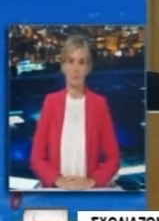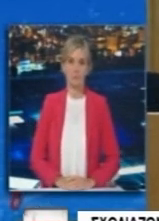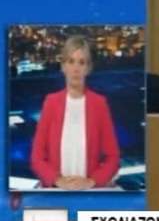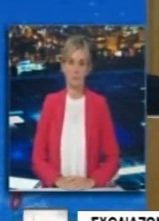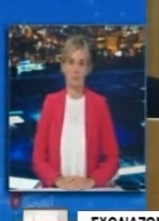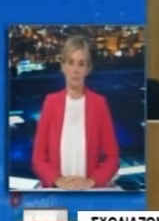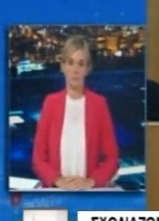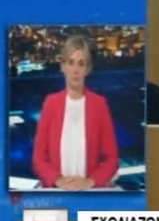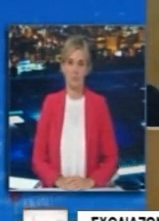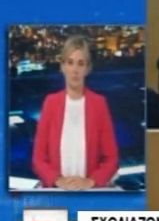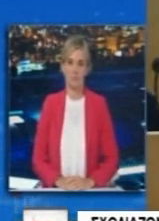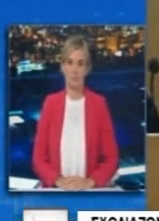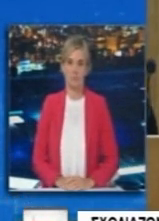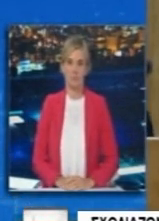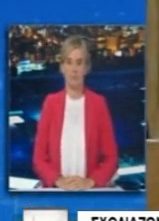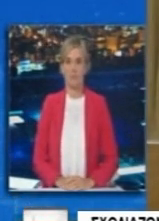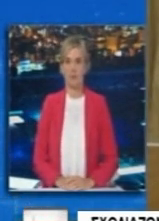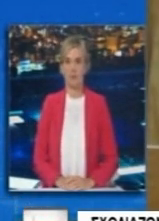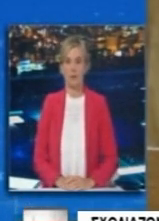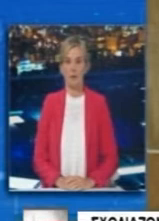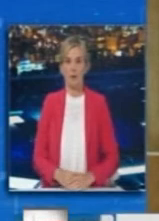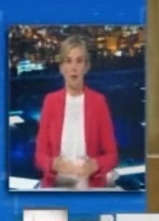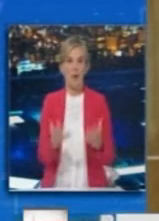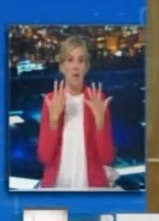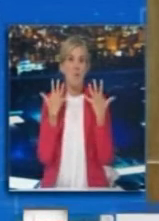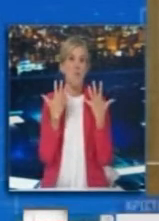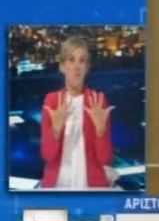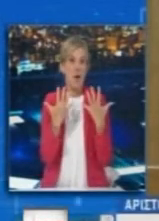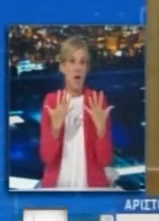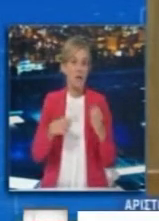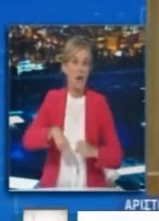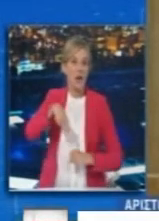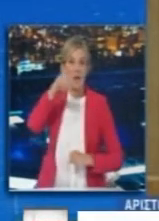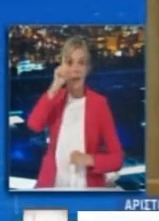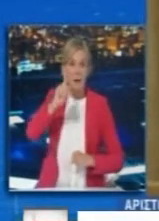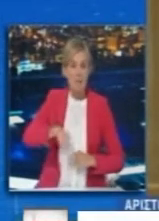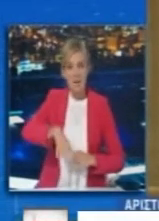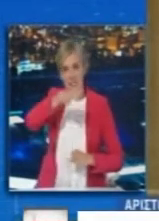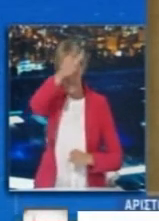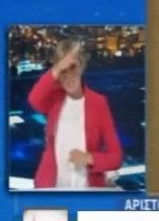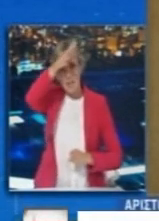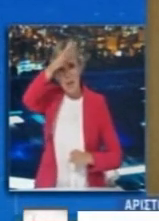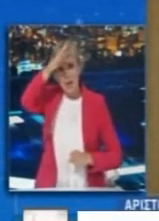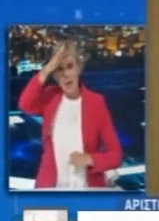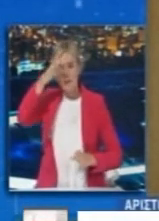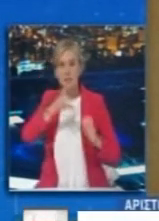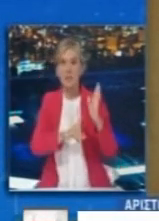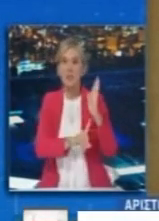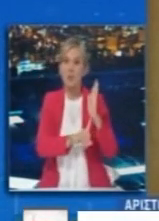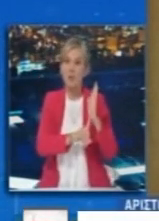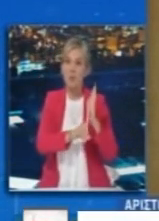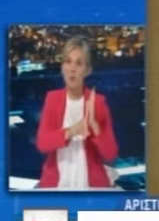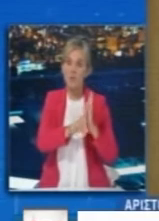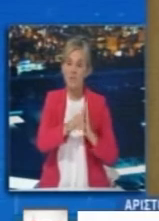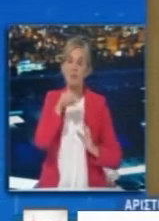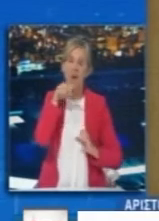Καλησπέρα. Διανύουμε τη 10η μέρα ενός ισχυρού επεισοδίου καύσωνα που επηρεάζει όλη τη χώρα μας. Τον